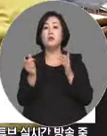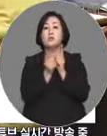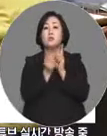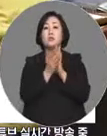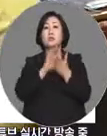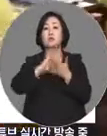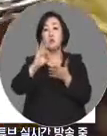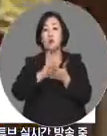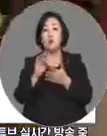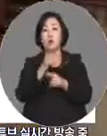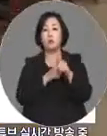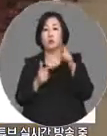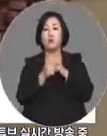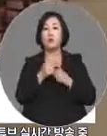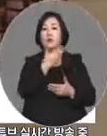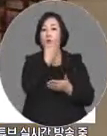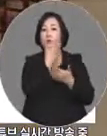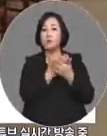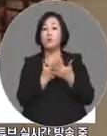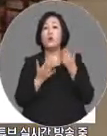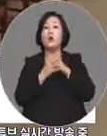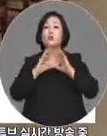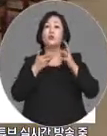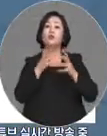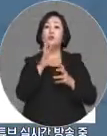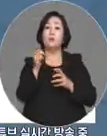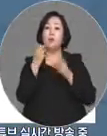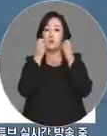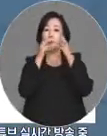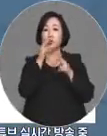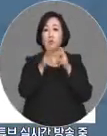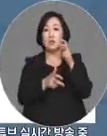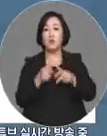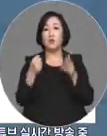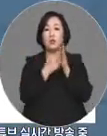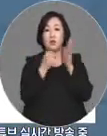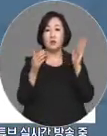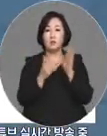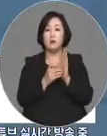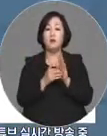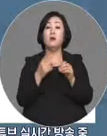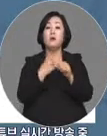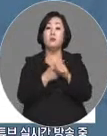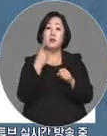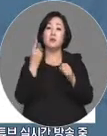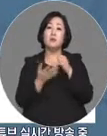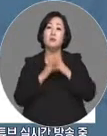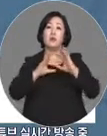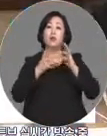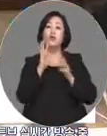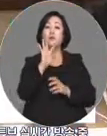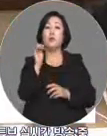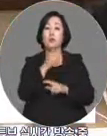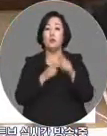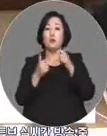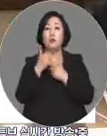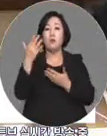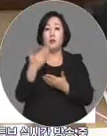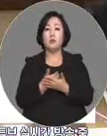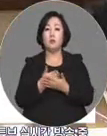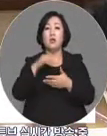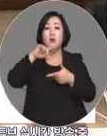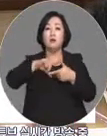구축 등을 주요 국비 신규사업으로 선정했습니다 4 또 지난해 국비 확보로 사업 기반을 다진 영남권